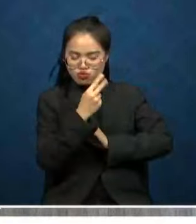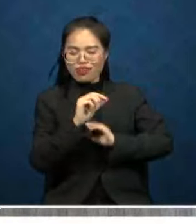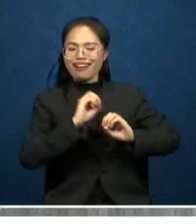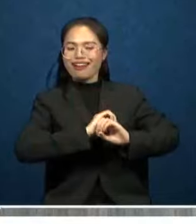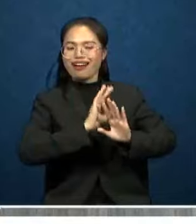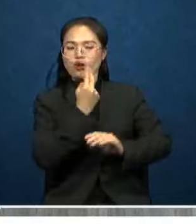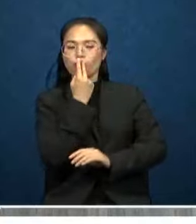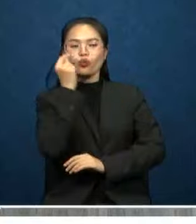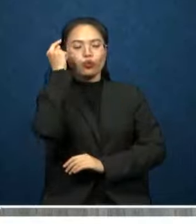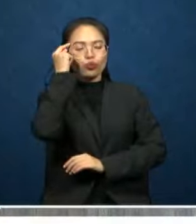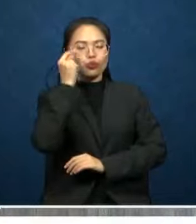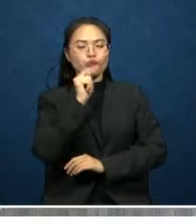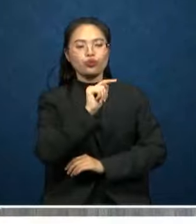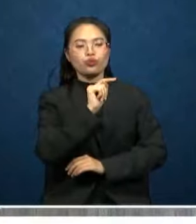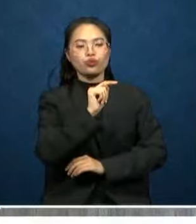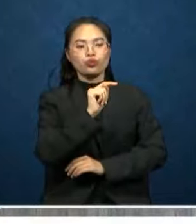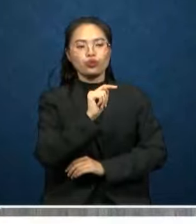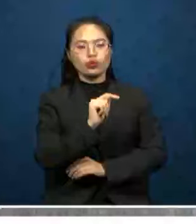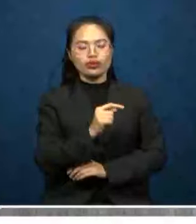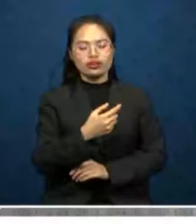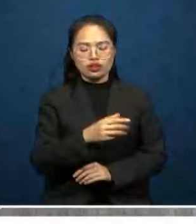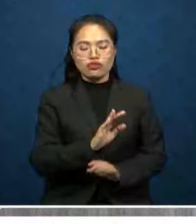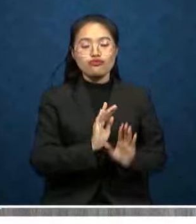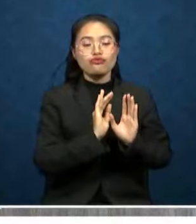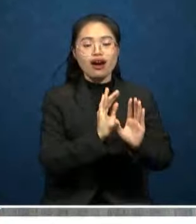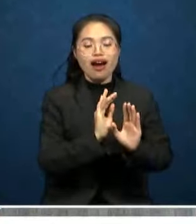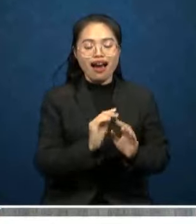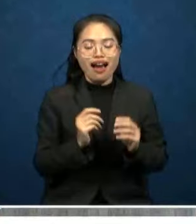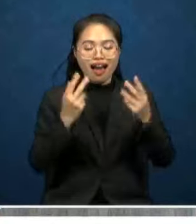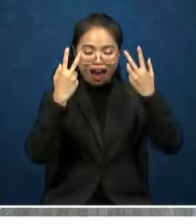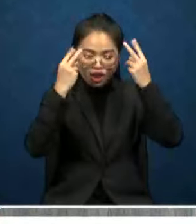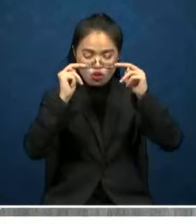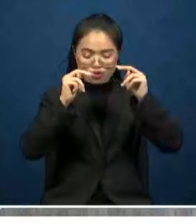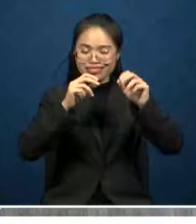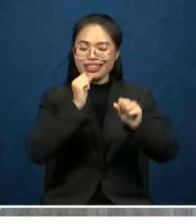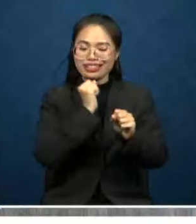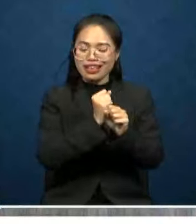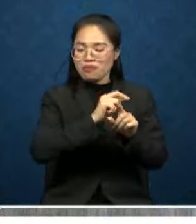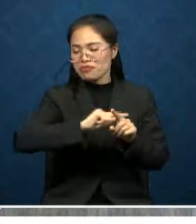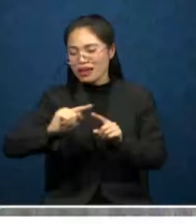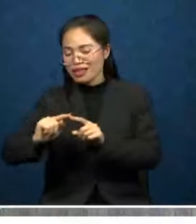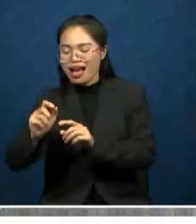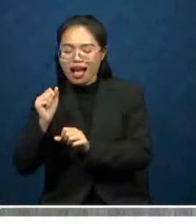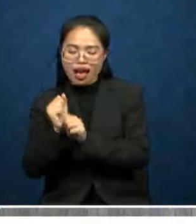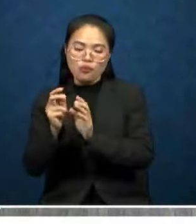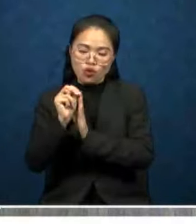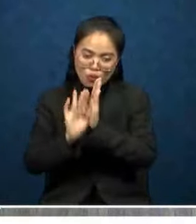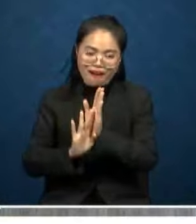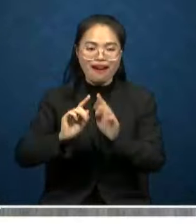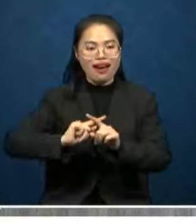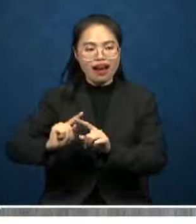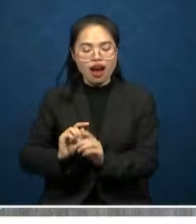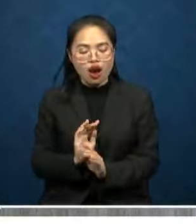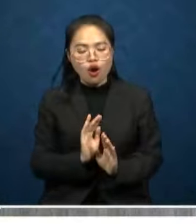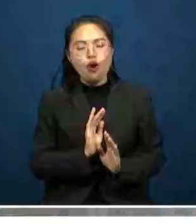เพราะฉะนั้นท่านจะทำกิจกรรมใดๆนโยบายใดๆขอให้